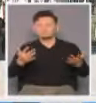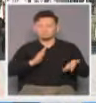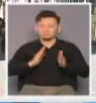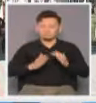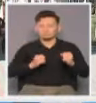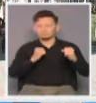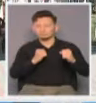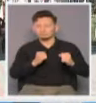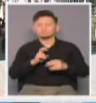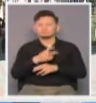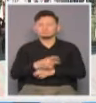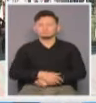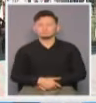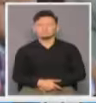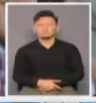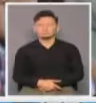карате, бокс, тэквондо.